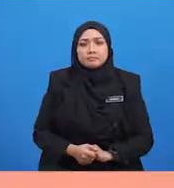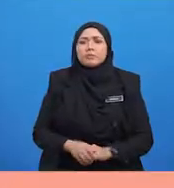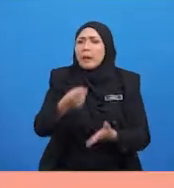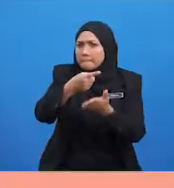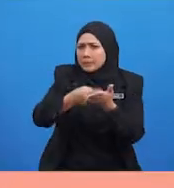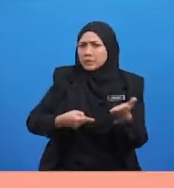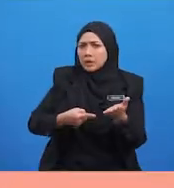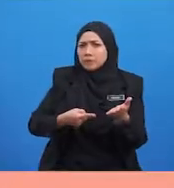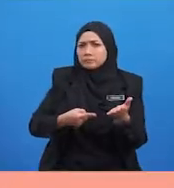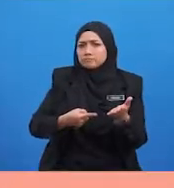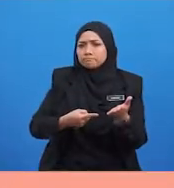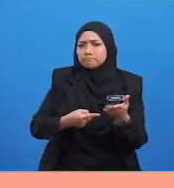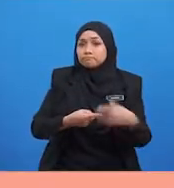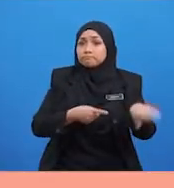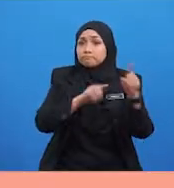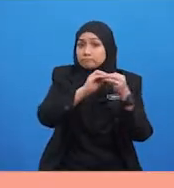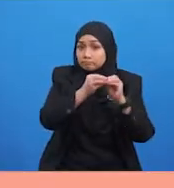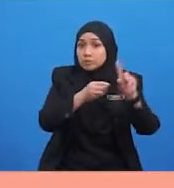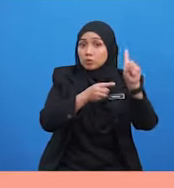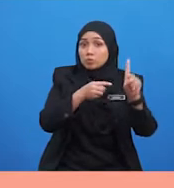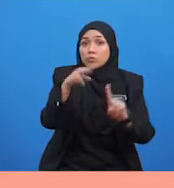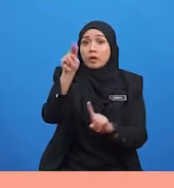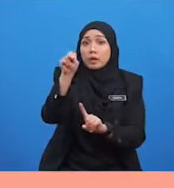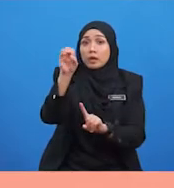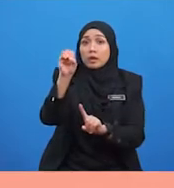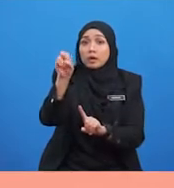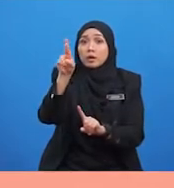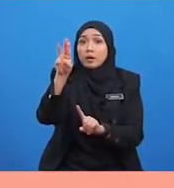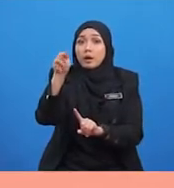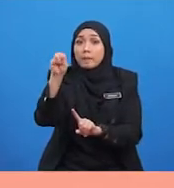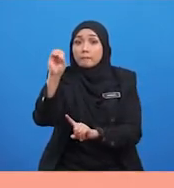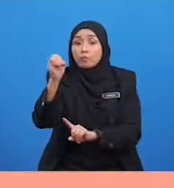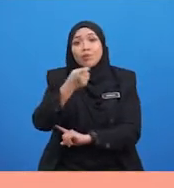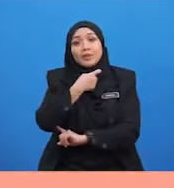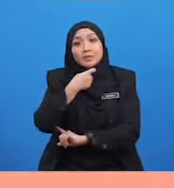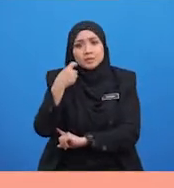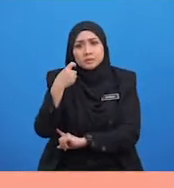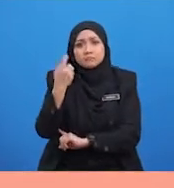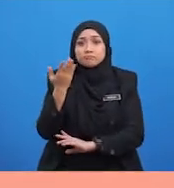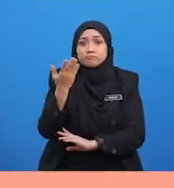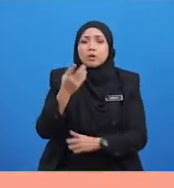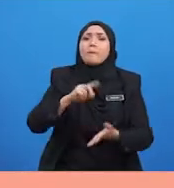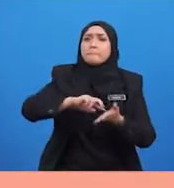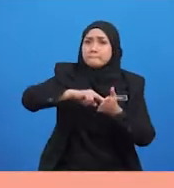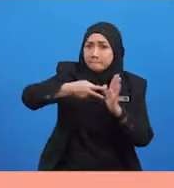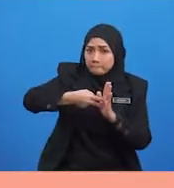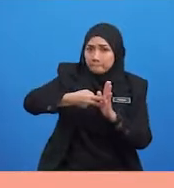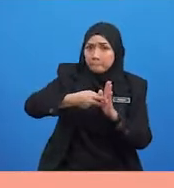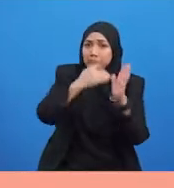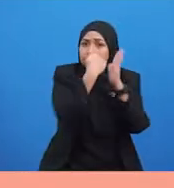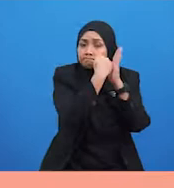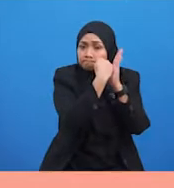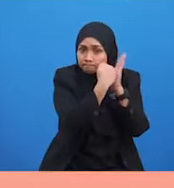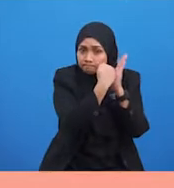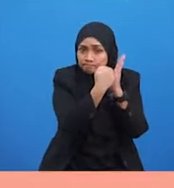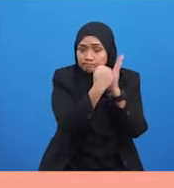Apakah itu normohidrasi? Normohidrasi adalah tahap normal air yang ada dalam